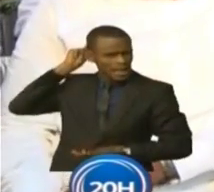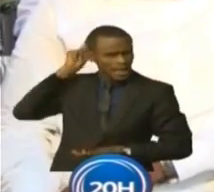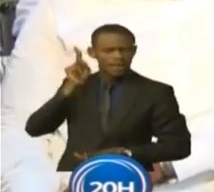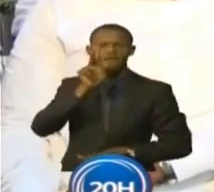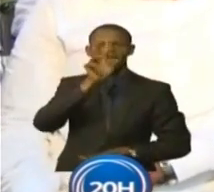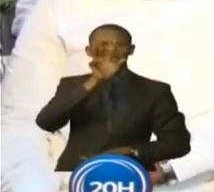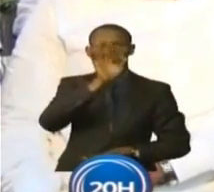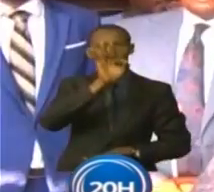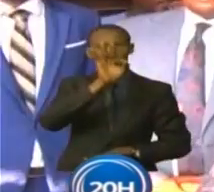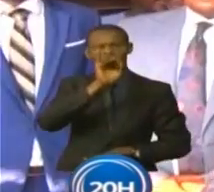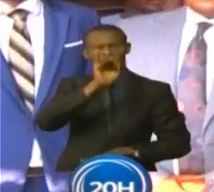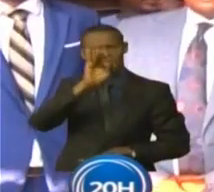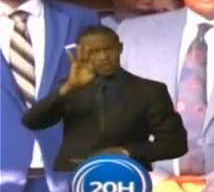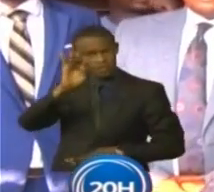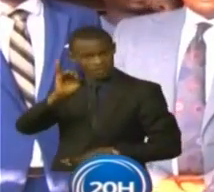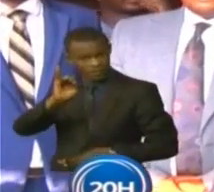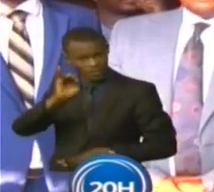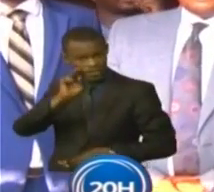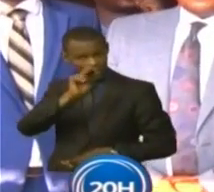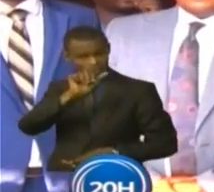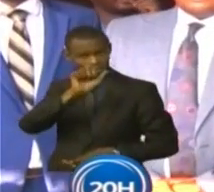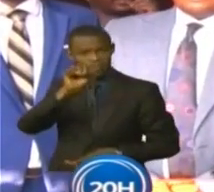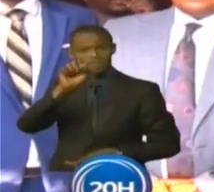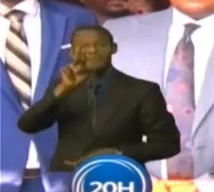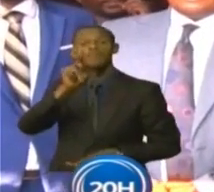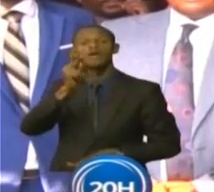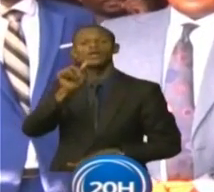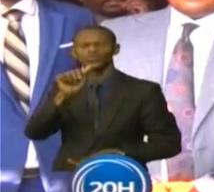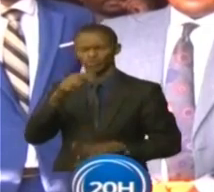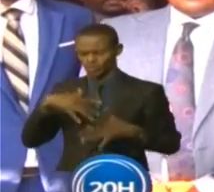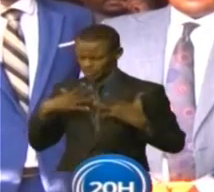prêts à servir chacun des Kinois